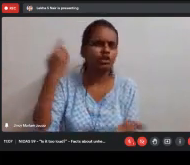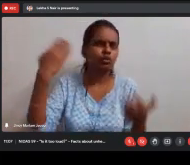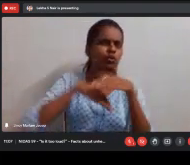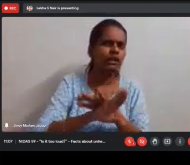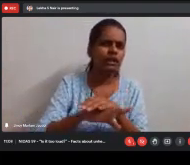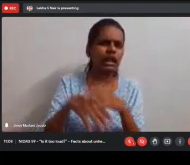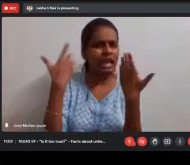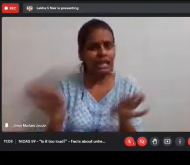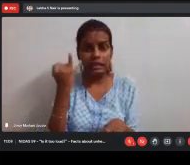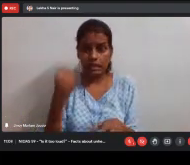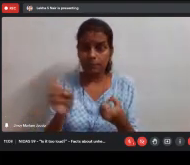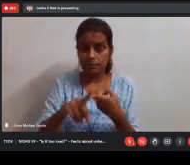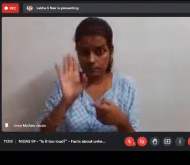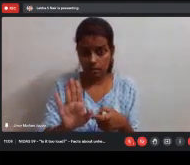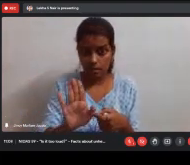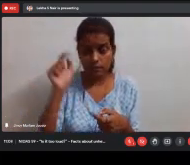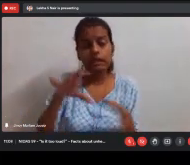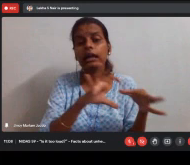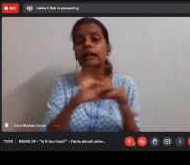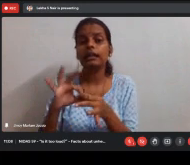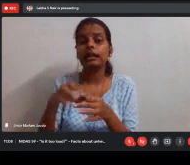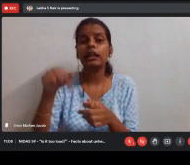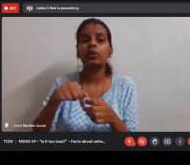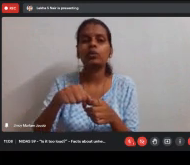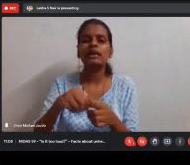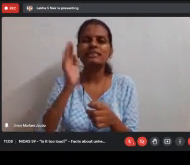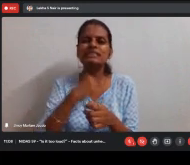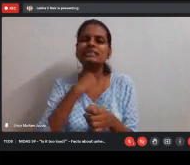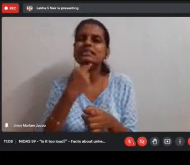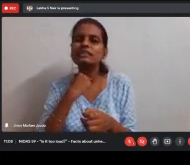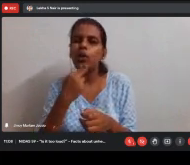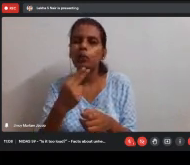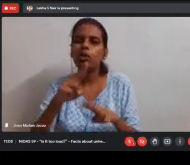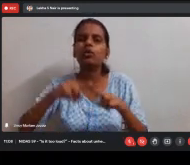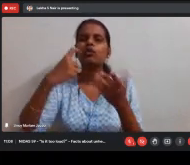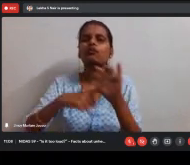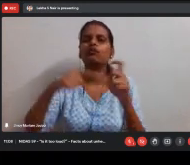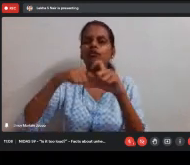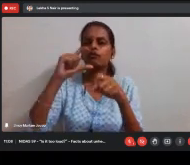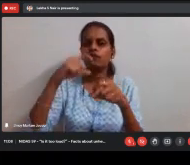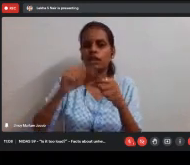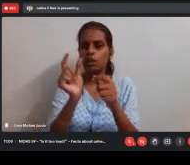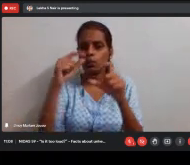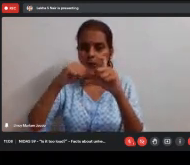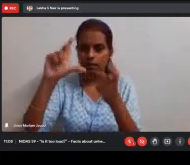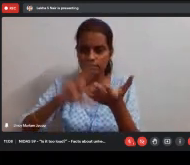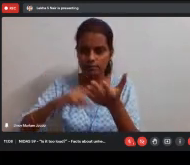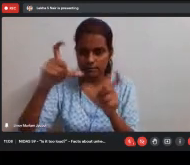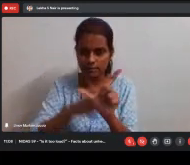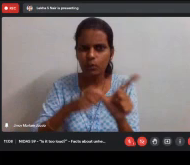അതേ രീതിയിലാണ് നമ്മളുടെ കോക്ലിയയ്ക്കകത്തും ഹെയർ സെല്ലുകൾ അറ്റാച്ച് ചെയ്തിരിക്കുന്നത്. അതുകൊണ്ടാണ്